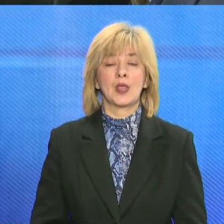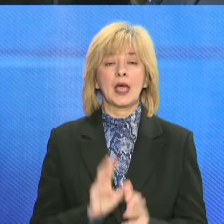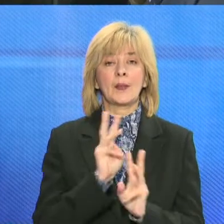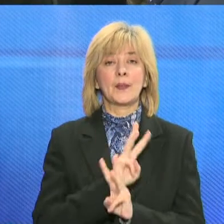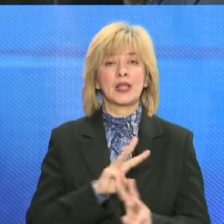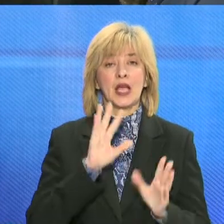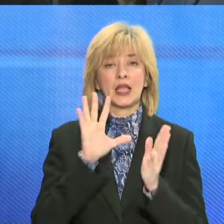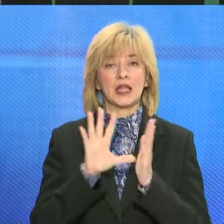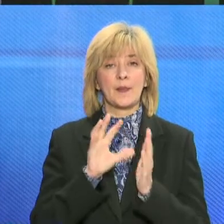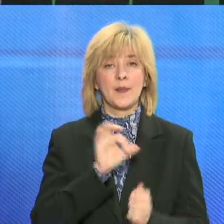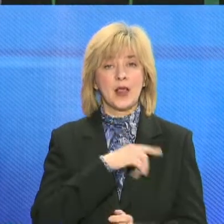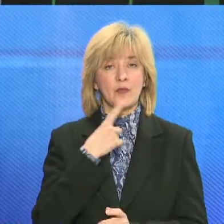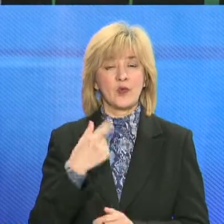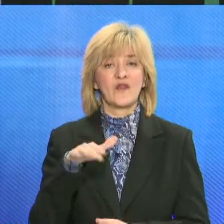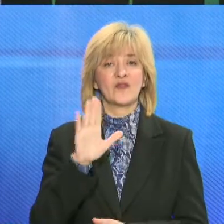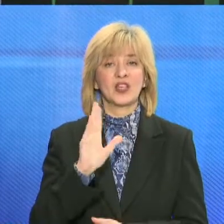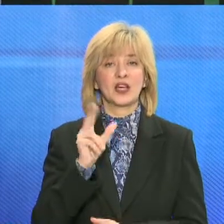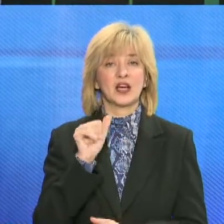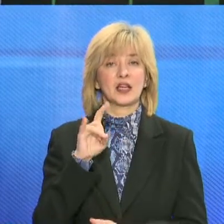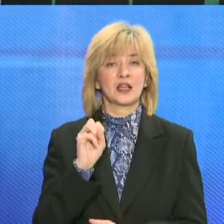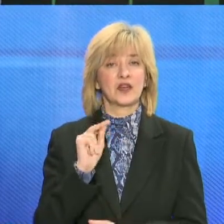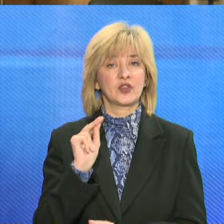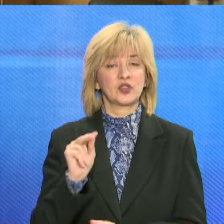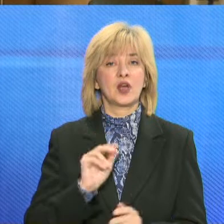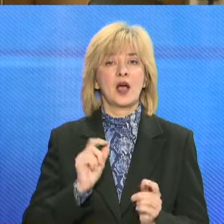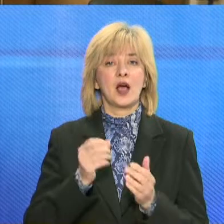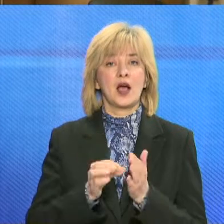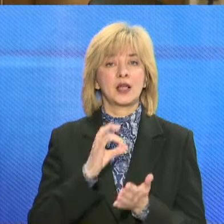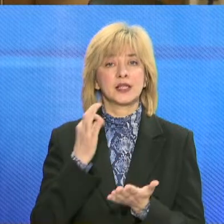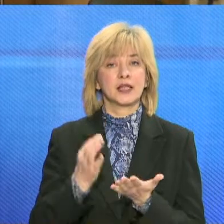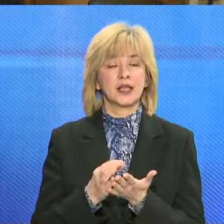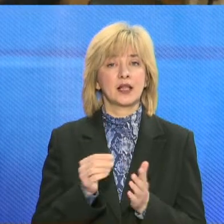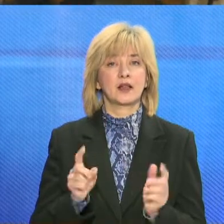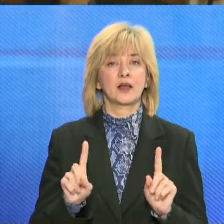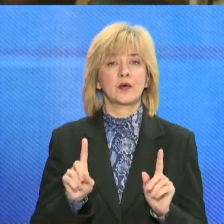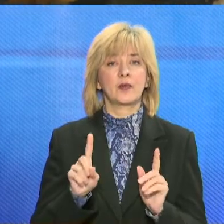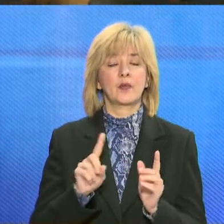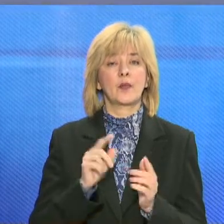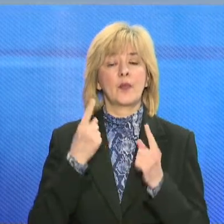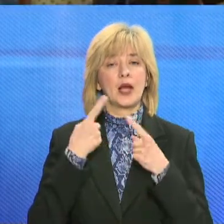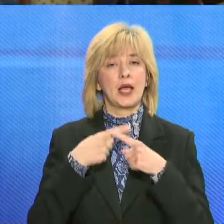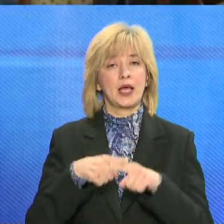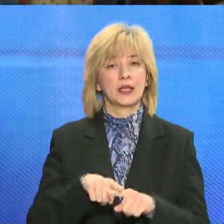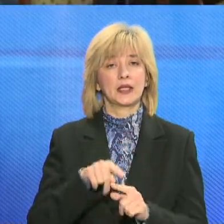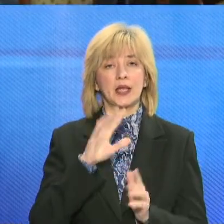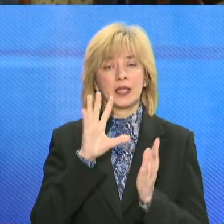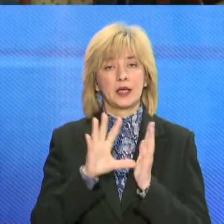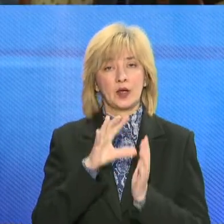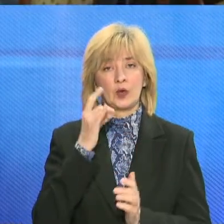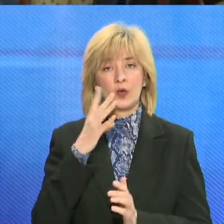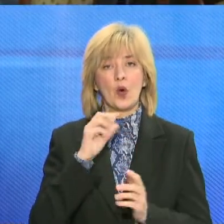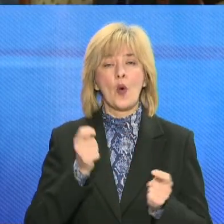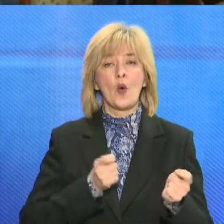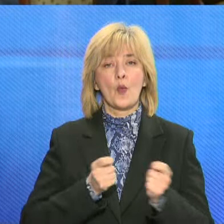Міністр енергетики Білорусі Віктор Каранкевич оцінив реалізацію ключових проєктів енергетика у Грузинщини. Управління